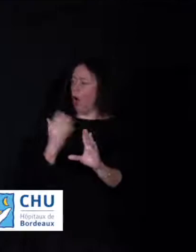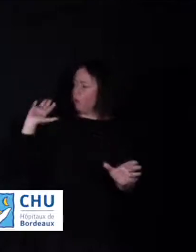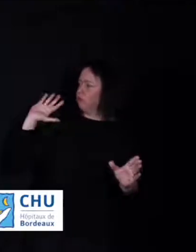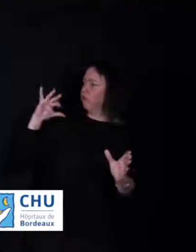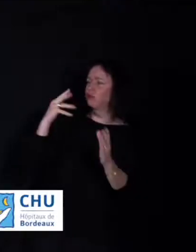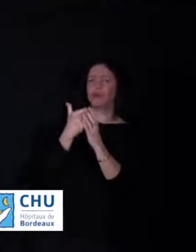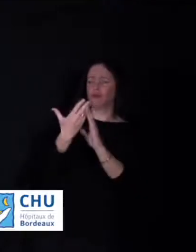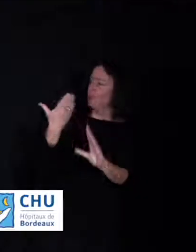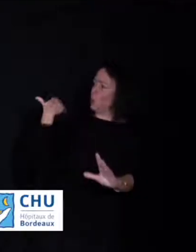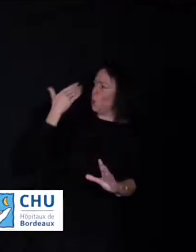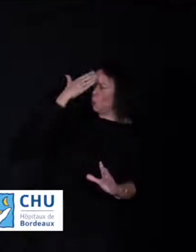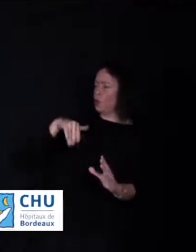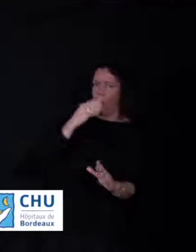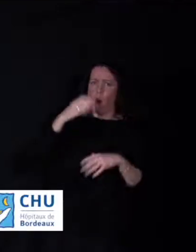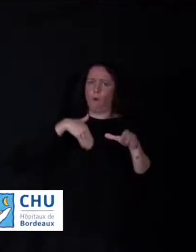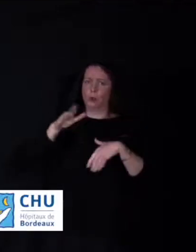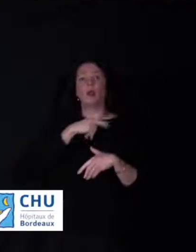également l'adhésion.